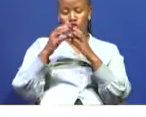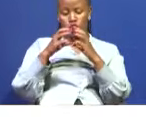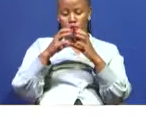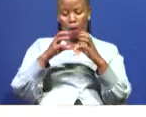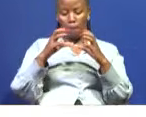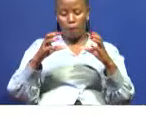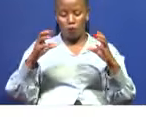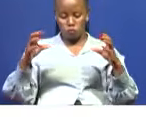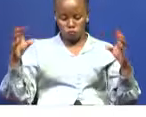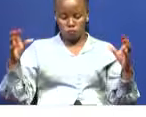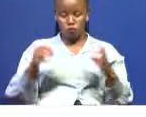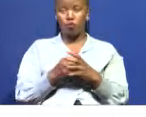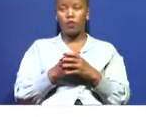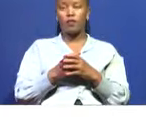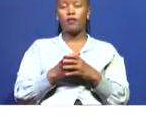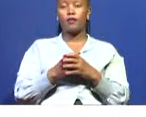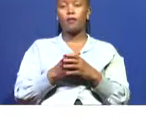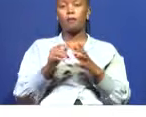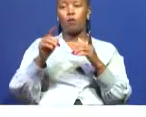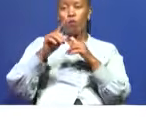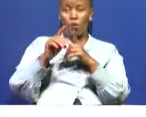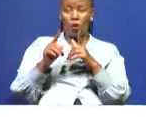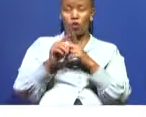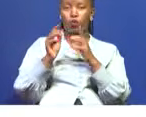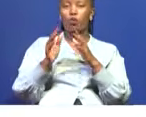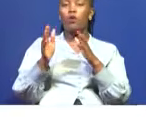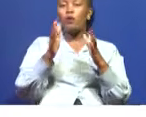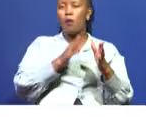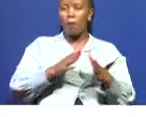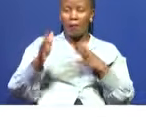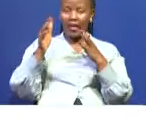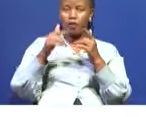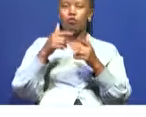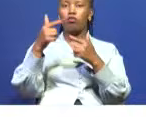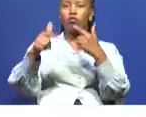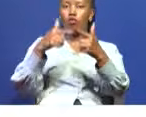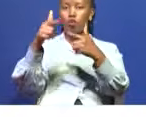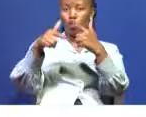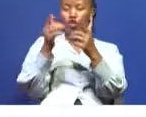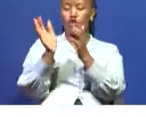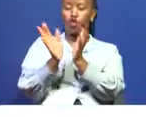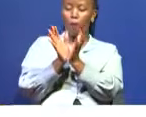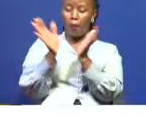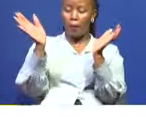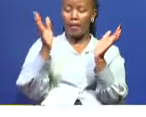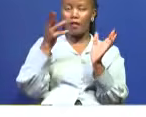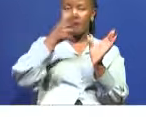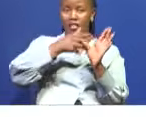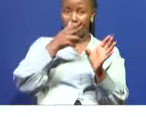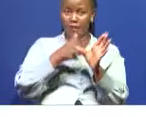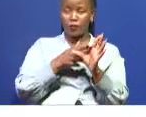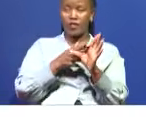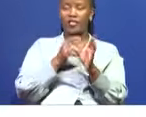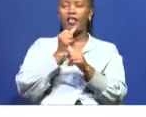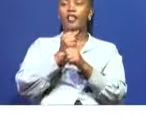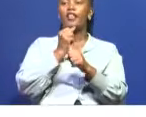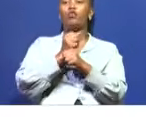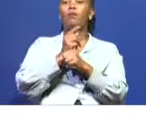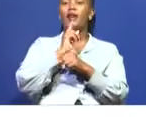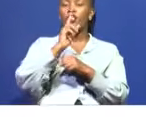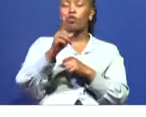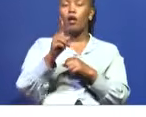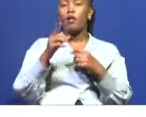hiyo. Shirika hilo limesema kuwa juhudi hizo za kuendelea kushauriana na umma zinanuiwa kuhakikisha kwamba wamiliki wa